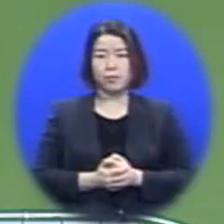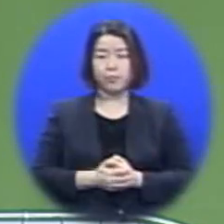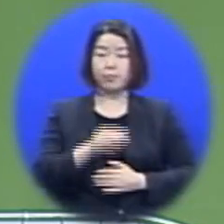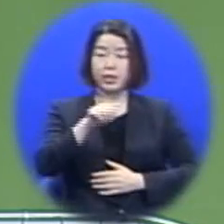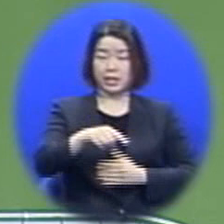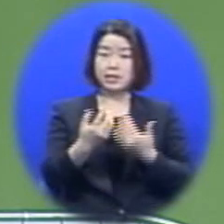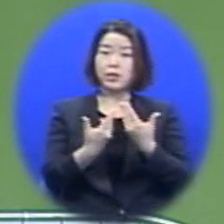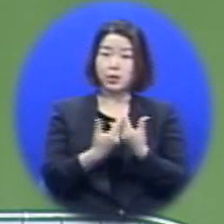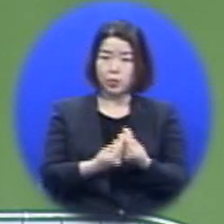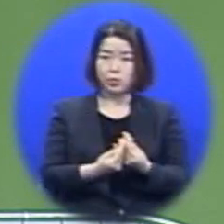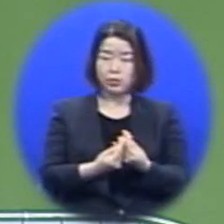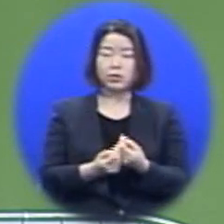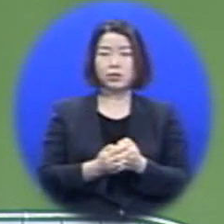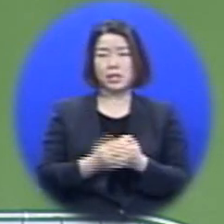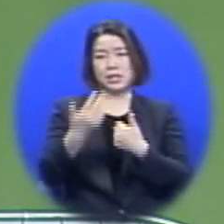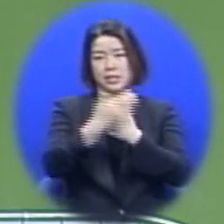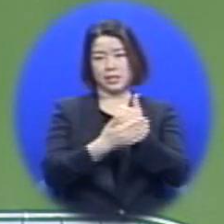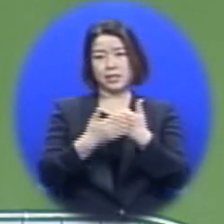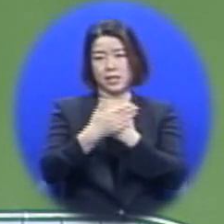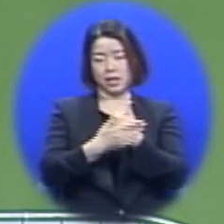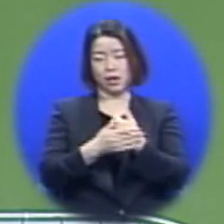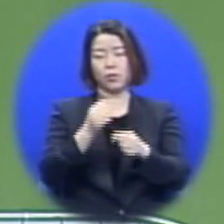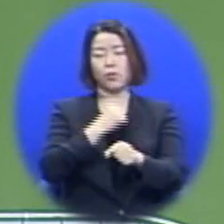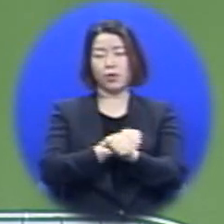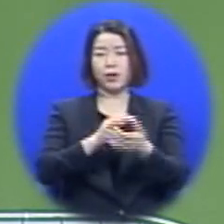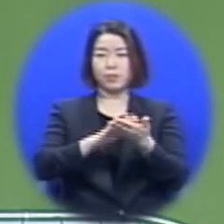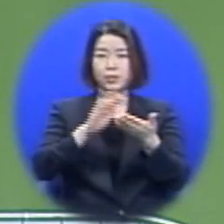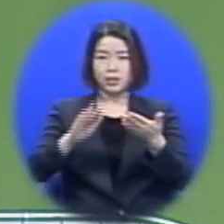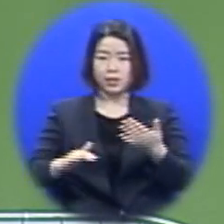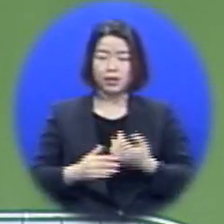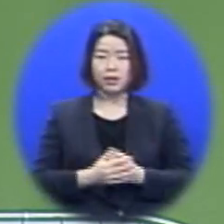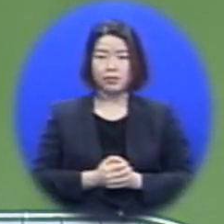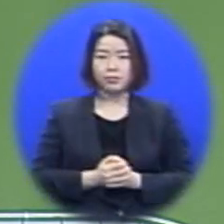이런 경우를 은혜라고 하는 거, 은혜라고.